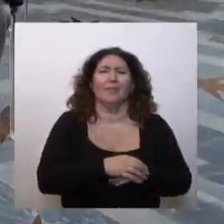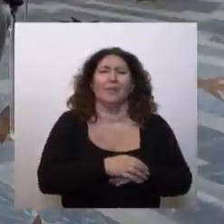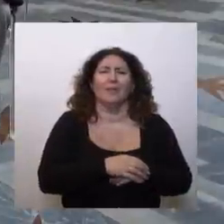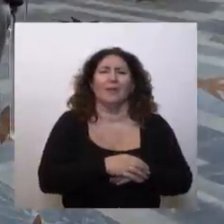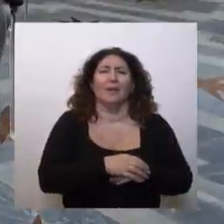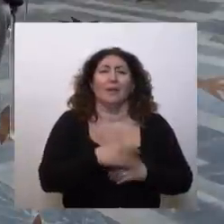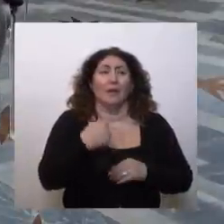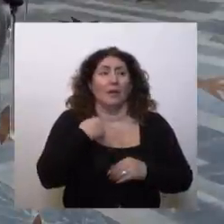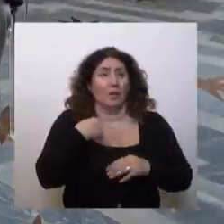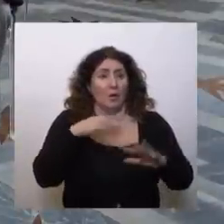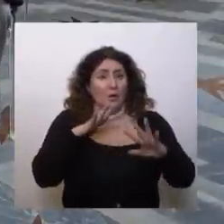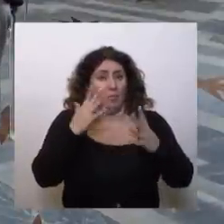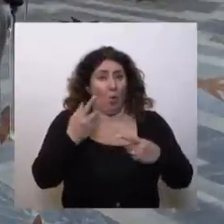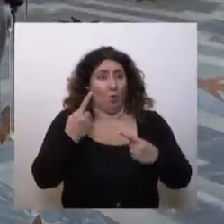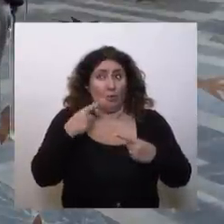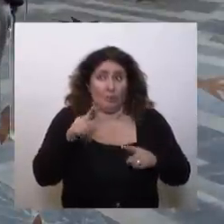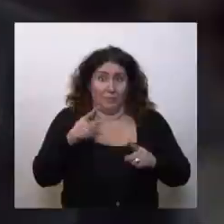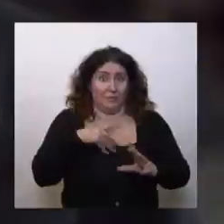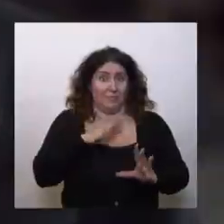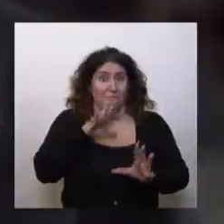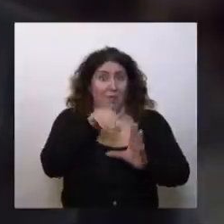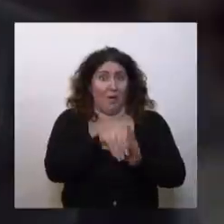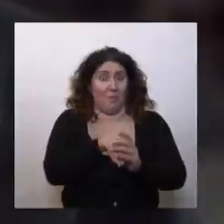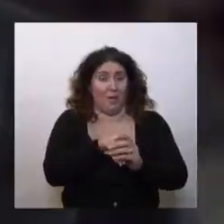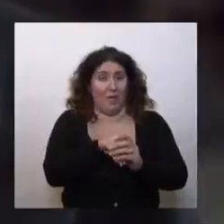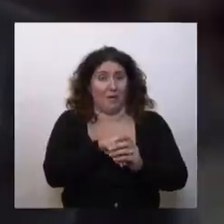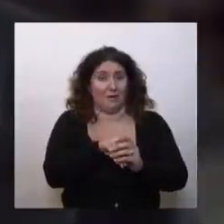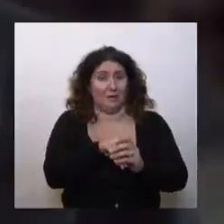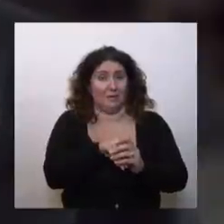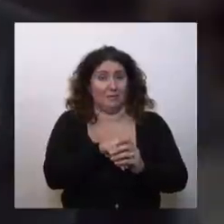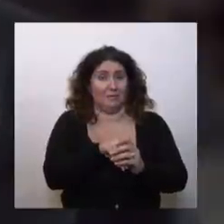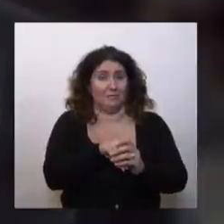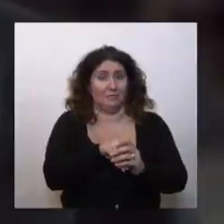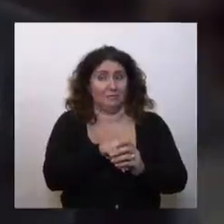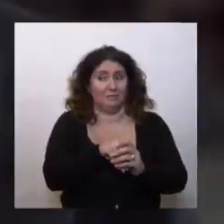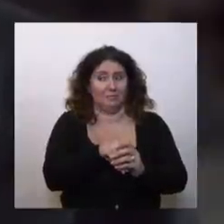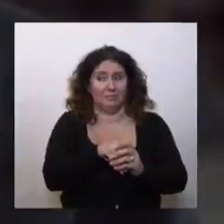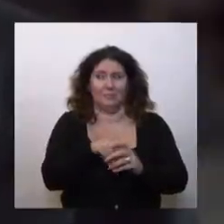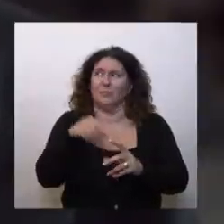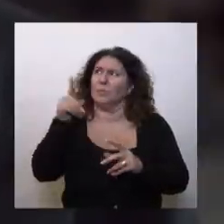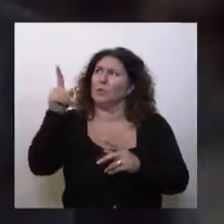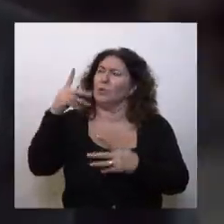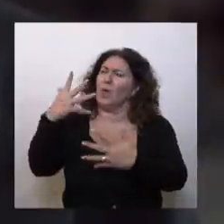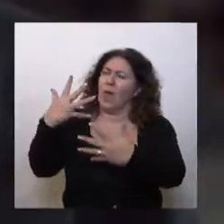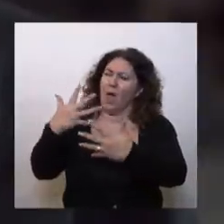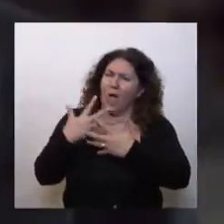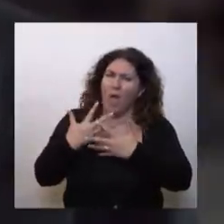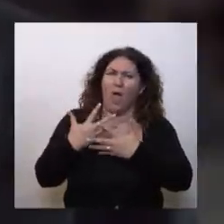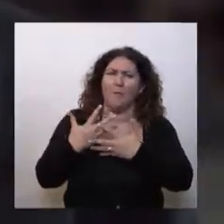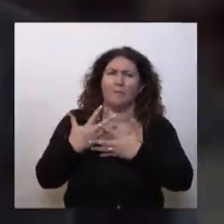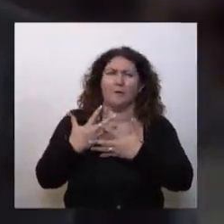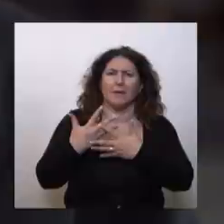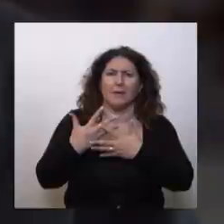di questo mondo e tu ami e noi, anch'io,